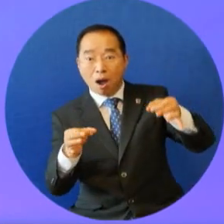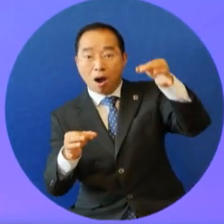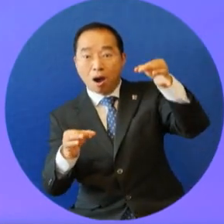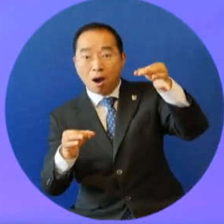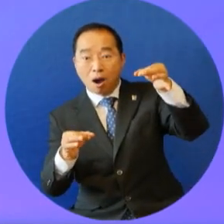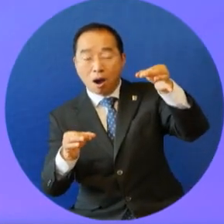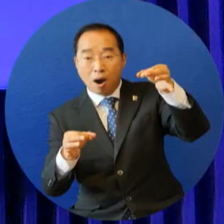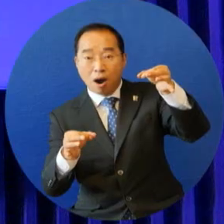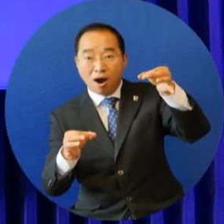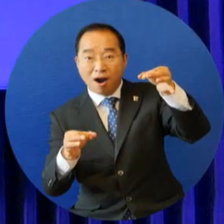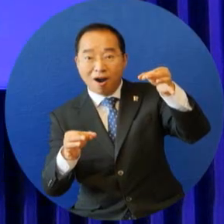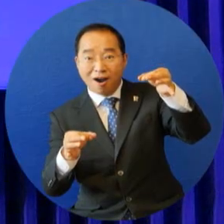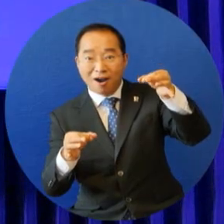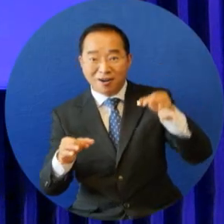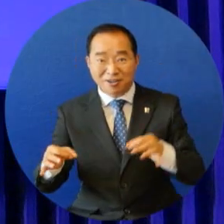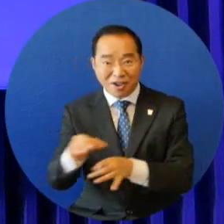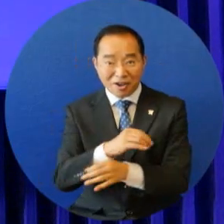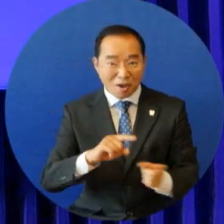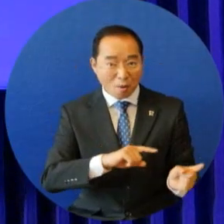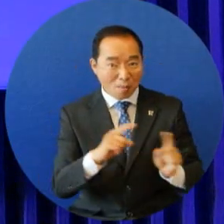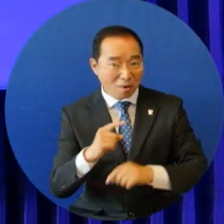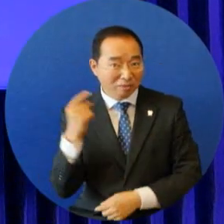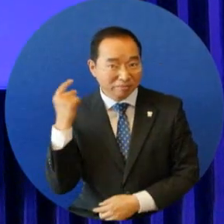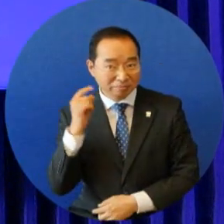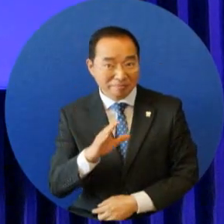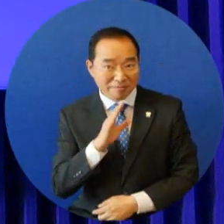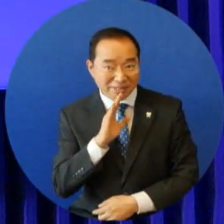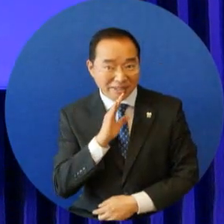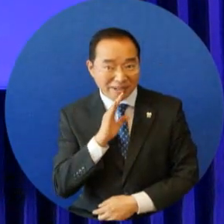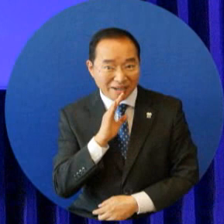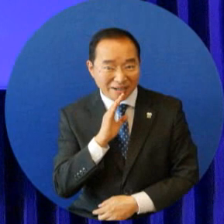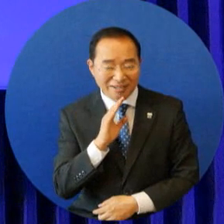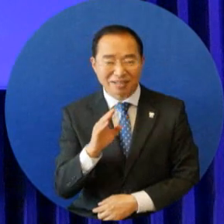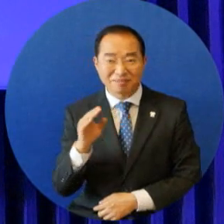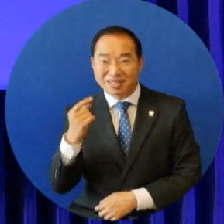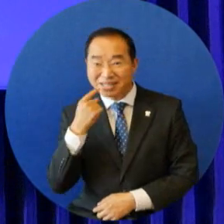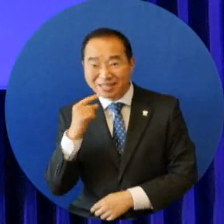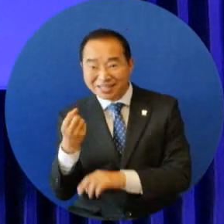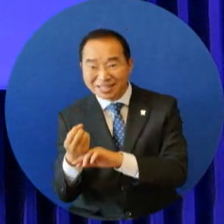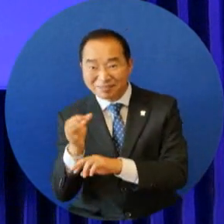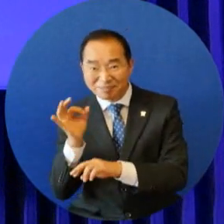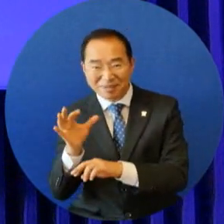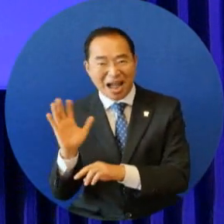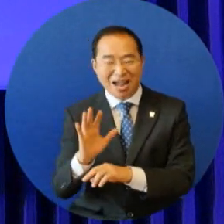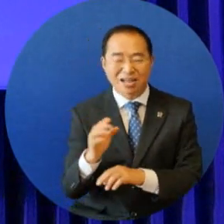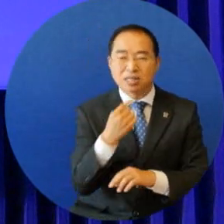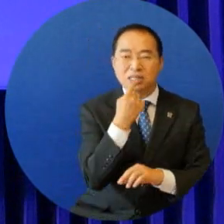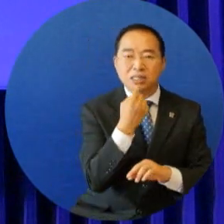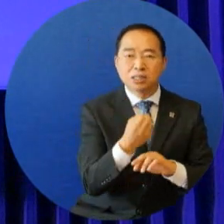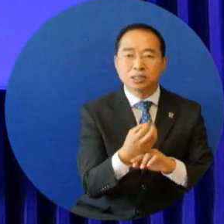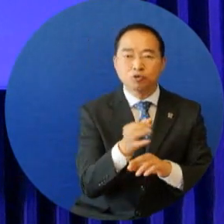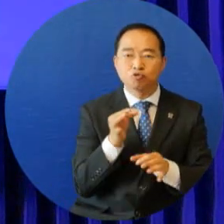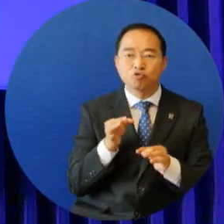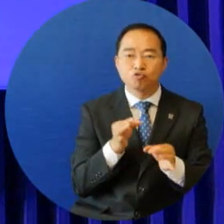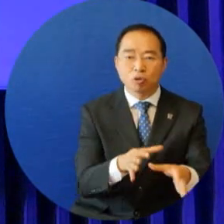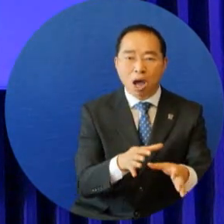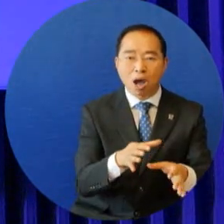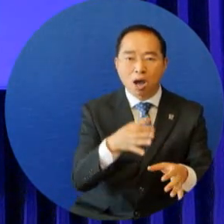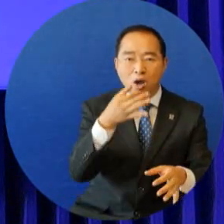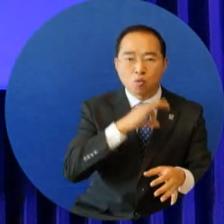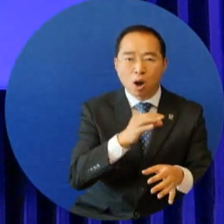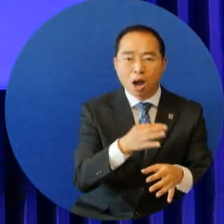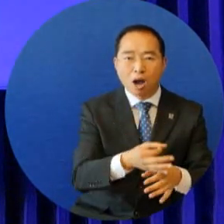훨씬 빨라. 그래서 경기가 회복된다라고 판단이 되면 이때는 금보다는 은에 투자를 하셔야